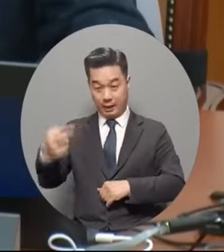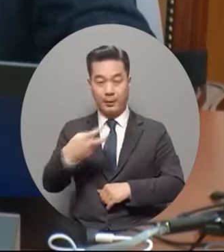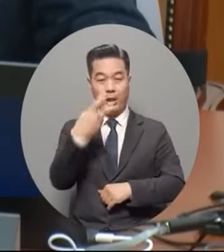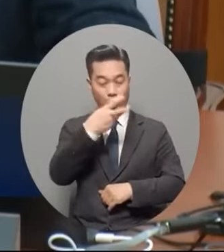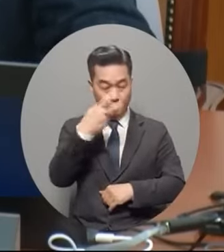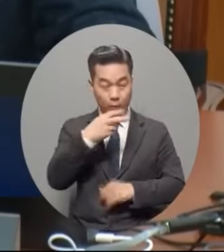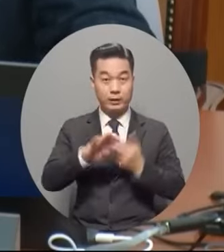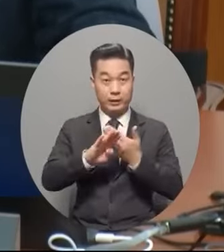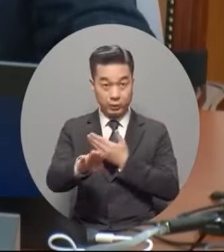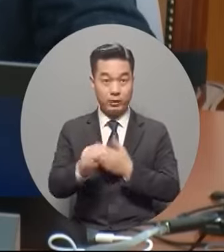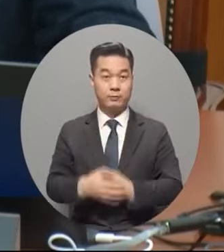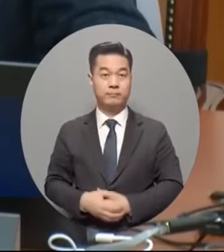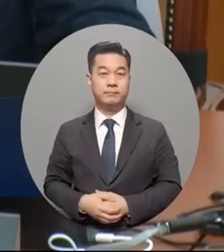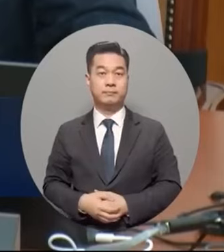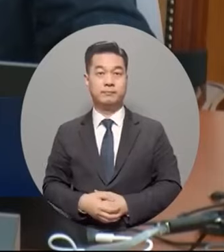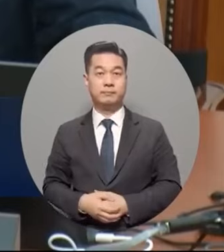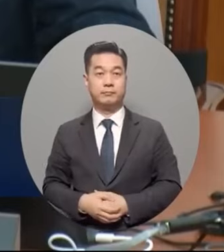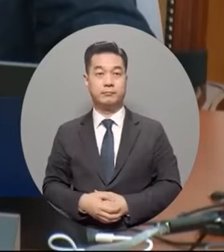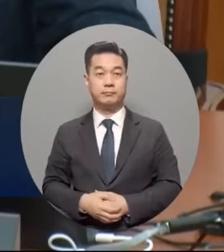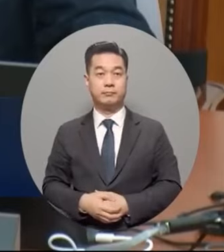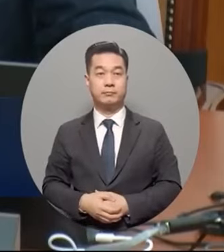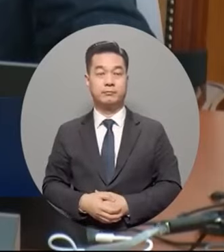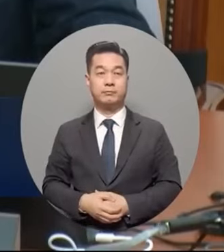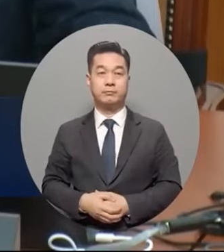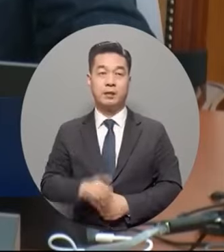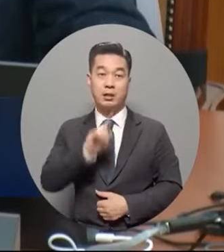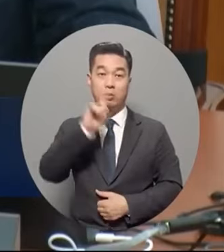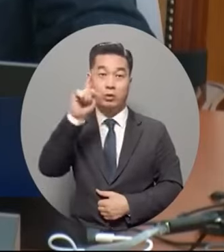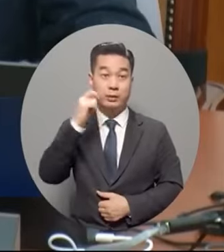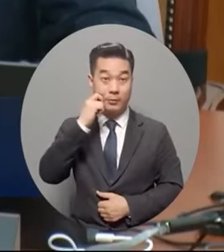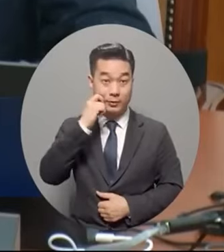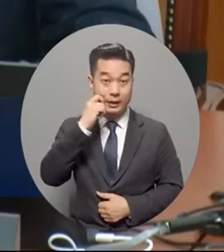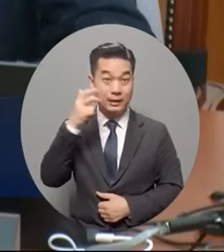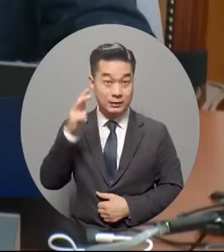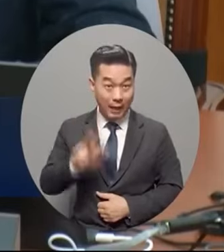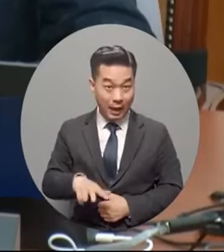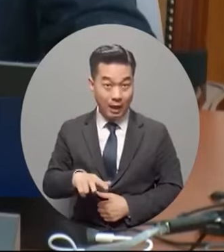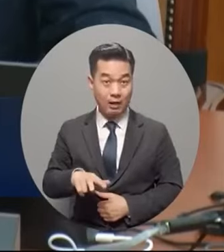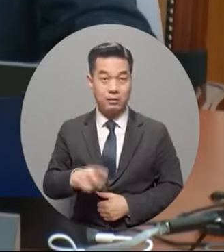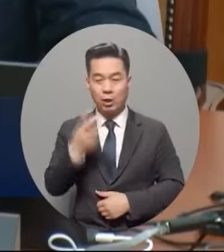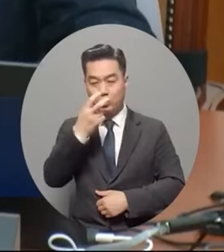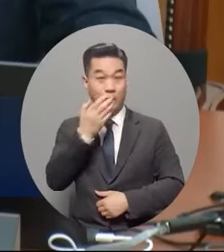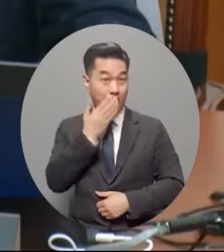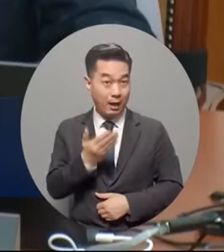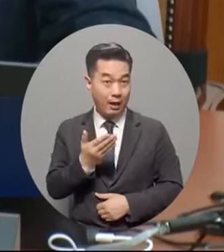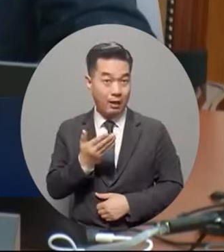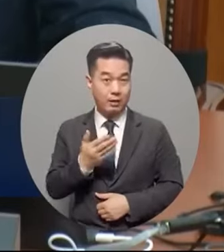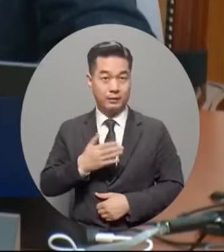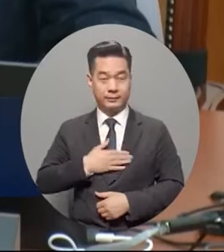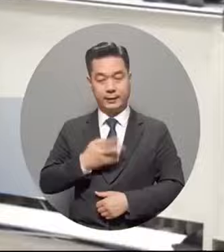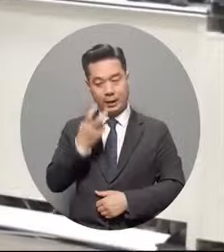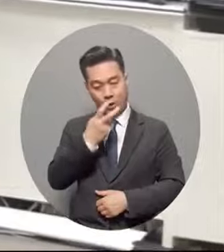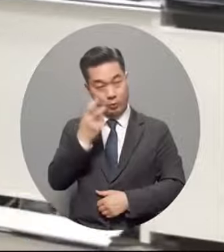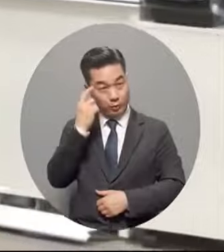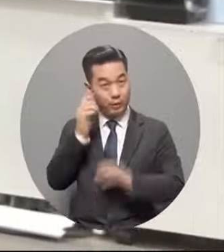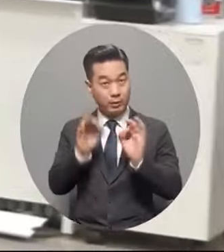검토해서. 불소추 특권은 보장되지만 조사는 가능한 거 아닙니까? 그 점에 대해서 제가 좀 검토한 바가 없어서 죄송합니다.